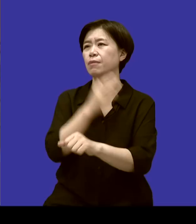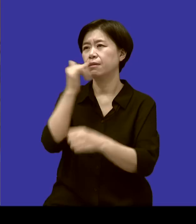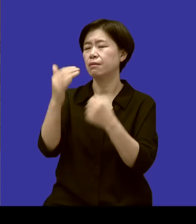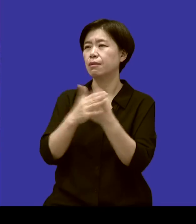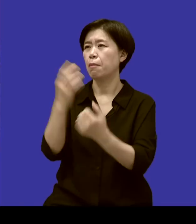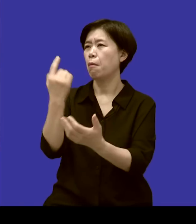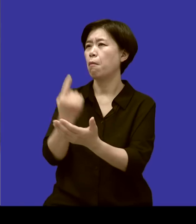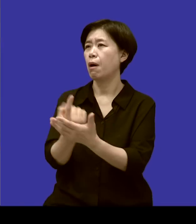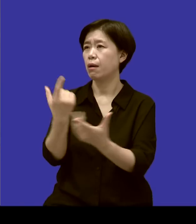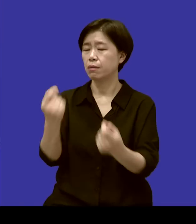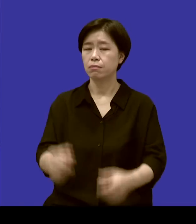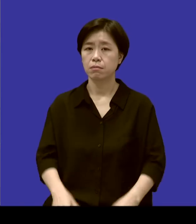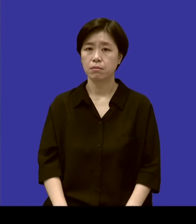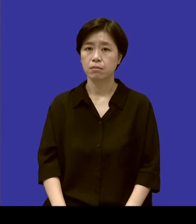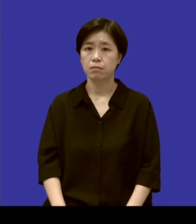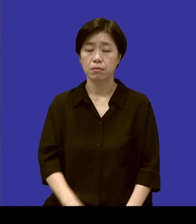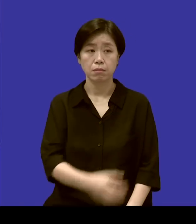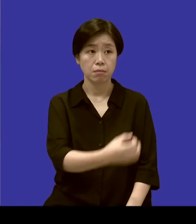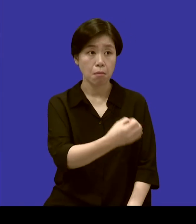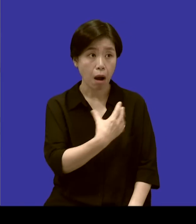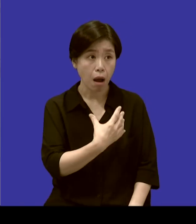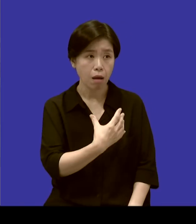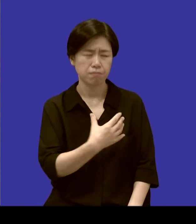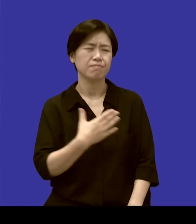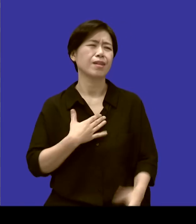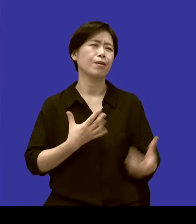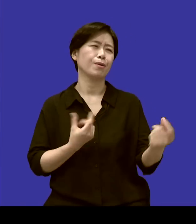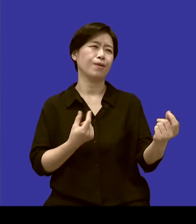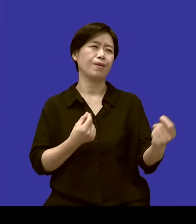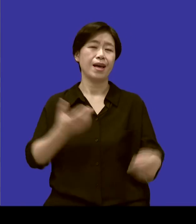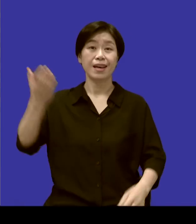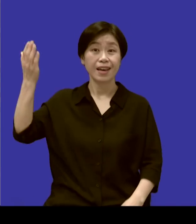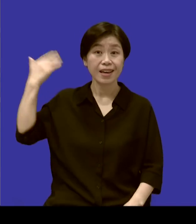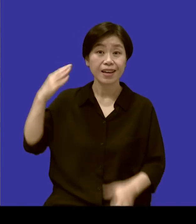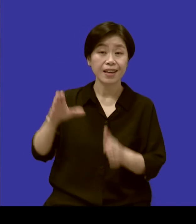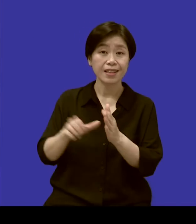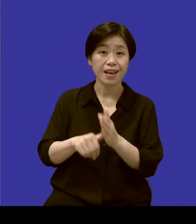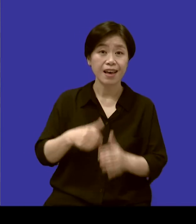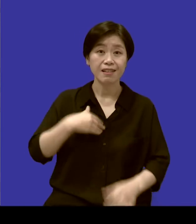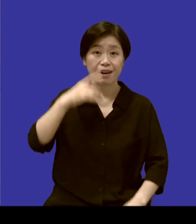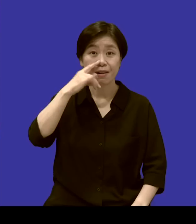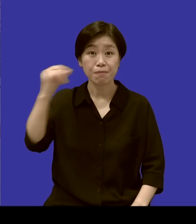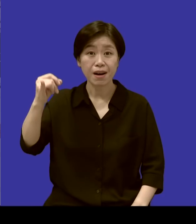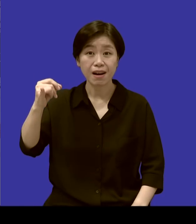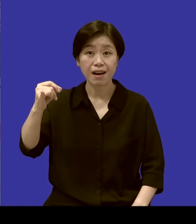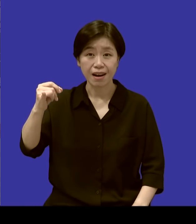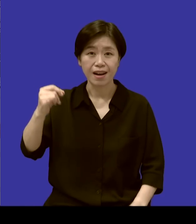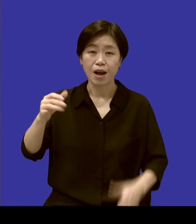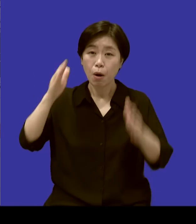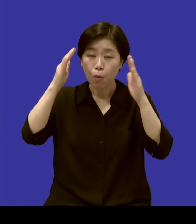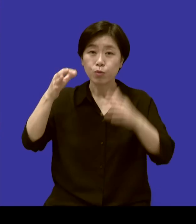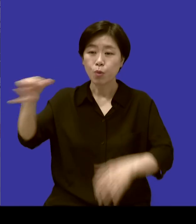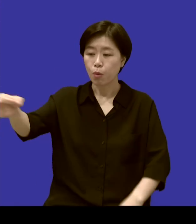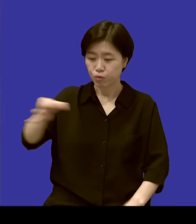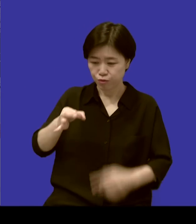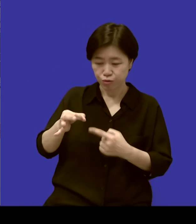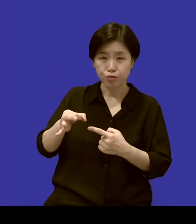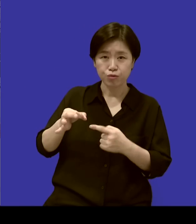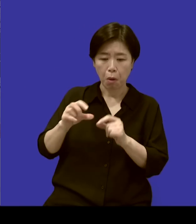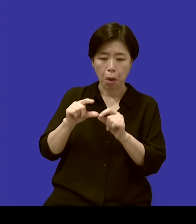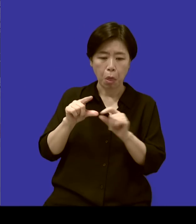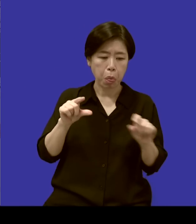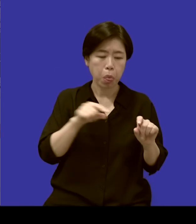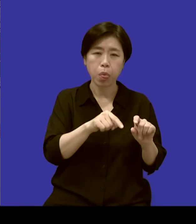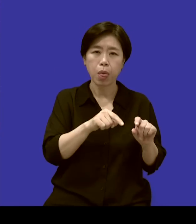그렇다. 나도 옛날에 그랬어. 예. 형제님, 나도 옛날에 엄마한테 등록금 그거 띵땅해서 막 옷 사 입고 막